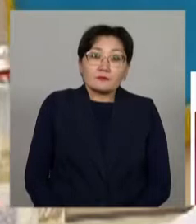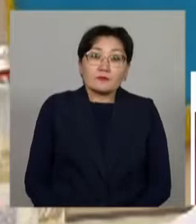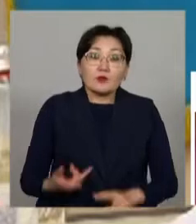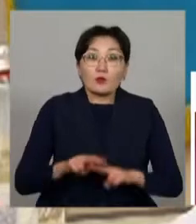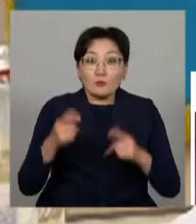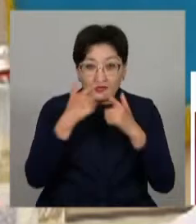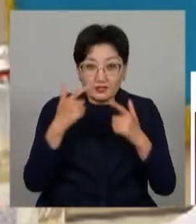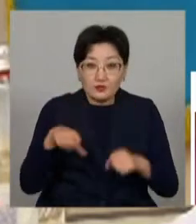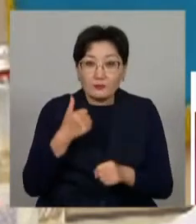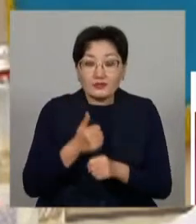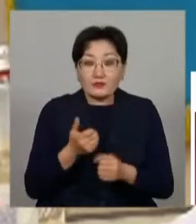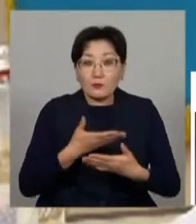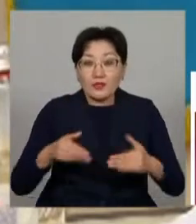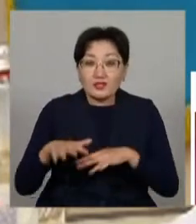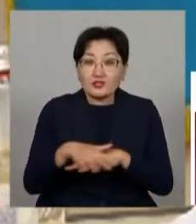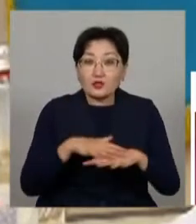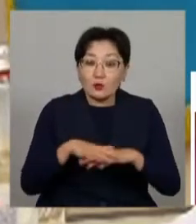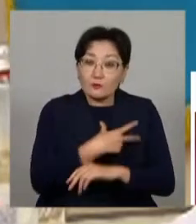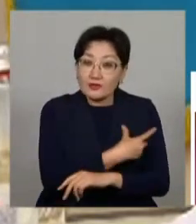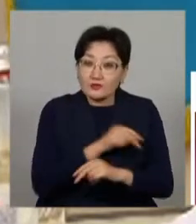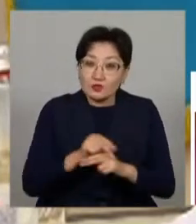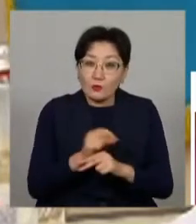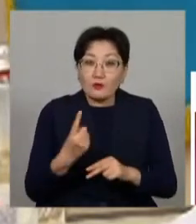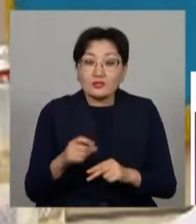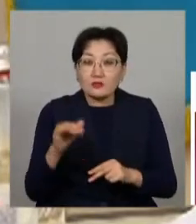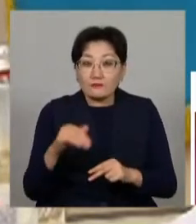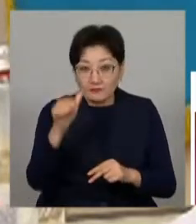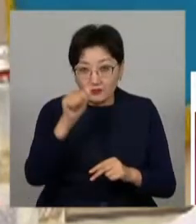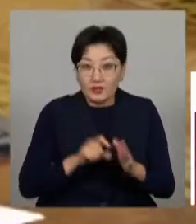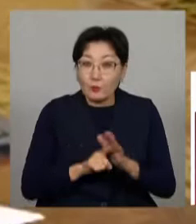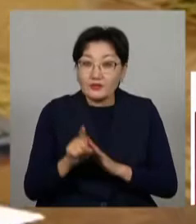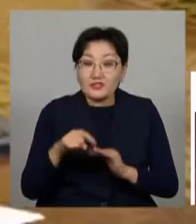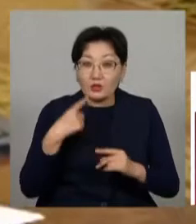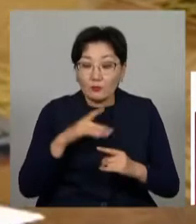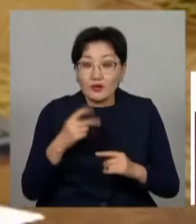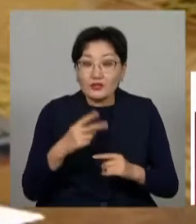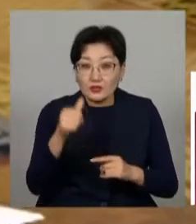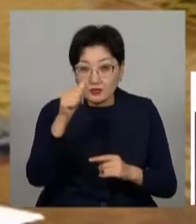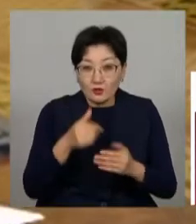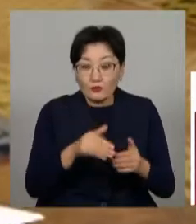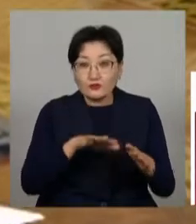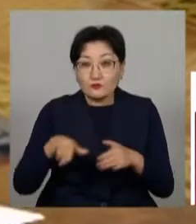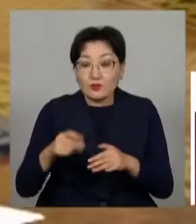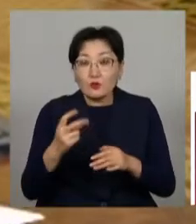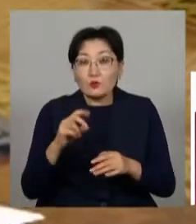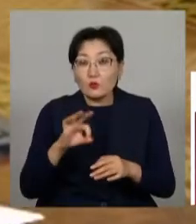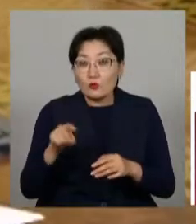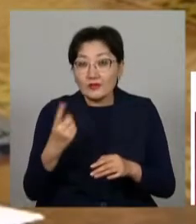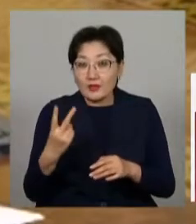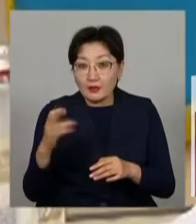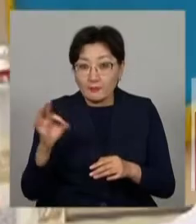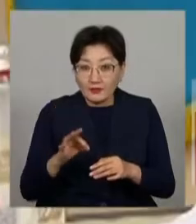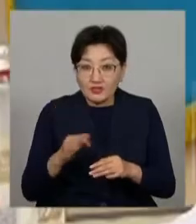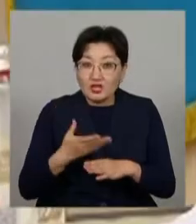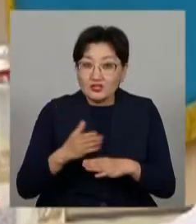Осы ақпараттың негізінде мен жаппай вакцинациялау 1 ақпаннан басталатындығын айттым. Екі ай өткеннен кейін халықтың 0,2%-ға да жетпейтін